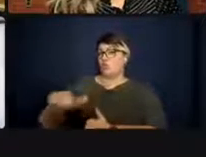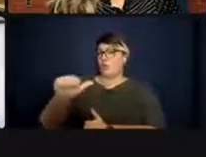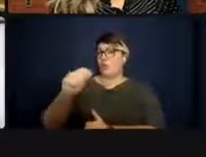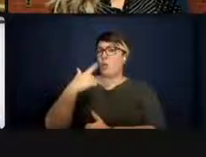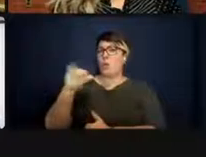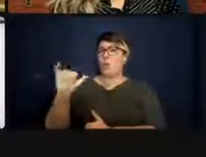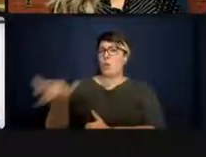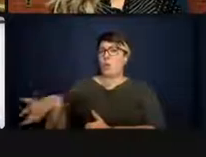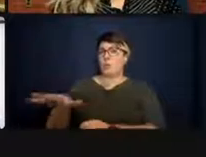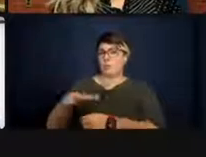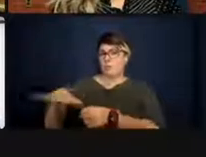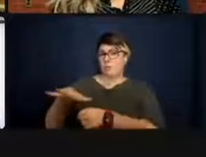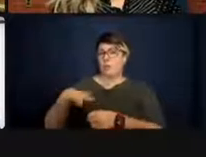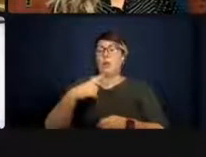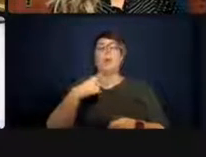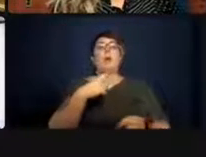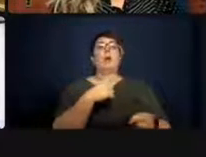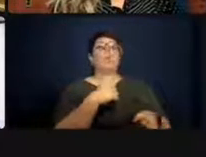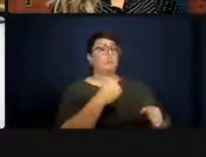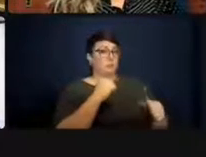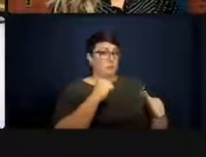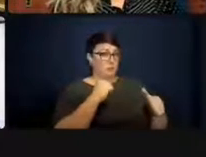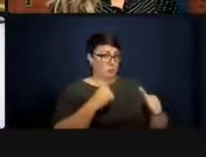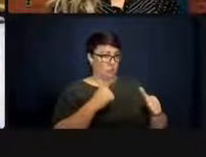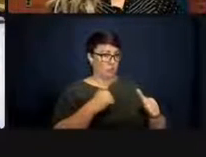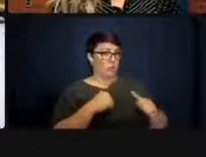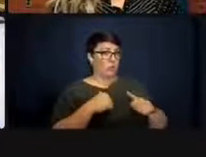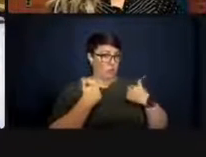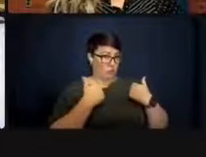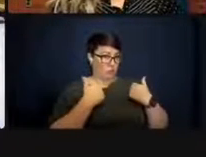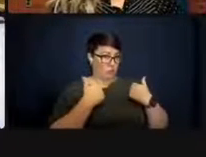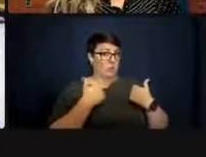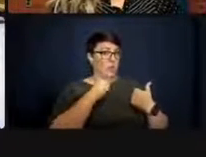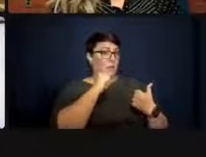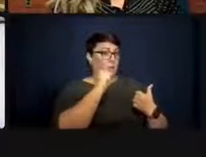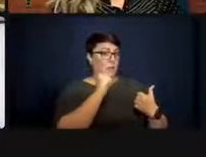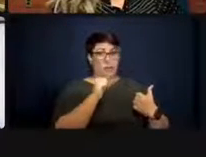سيستخدمون مشروع نقل الطلاب وفقا لعنوانهم